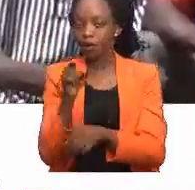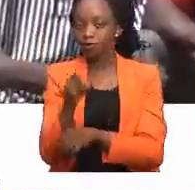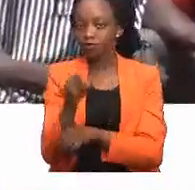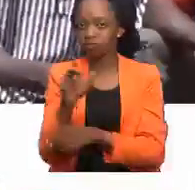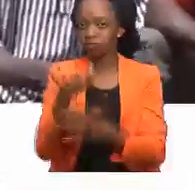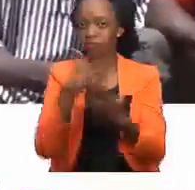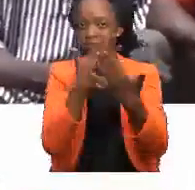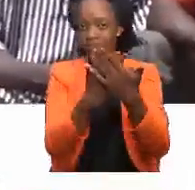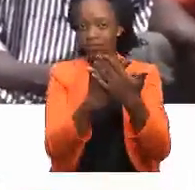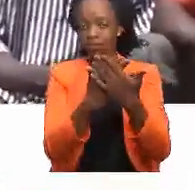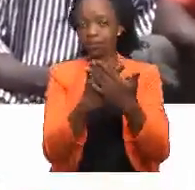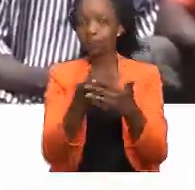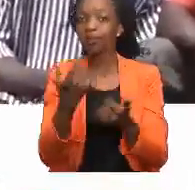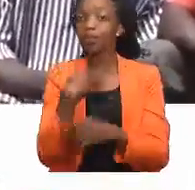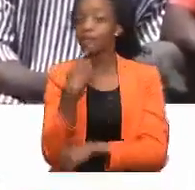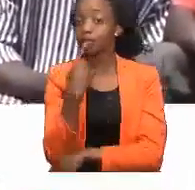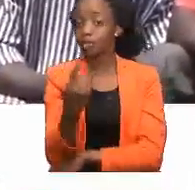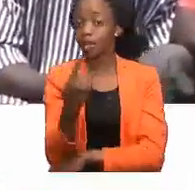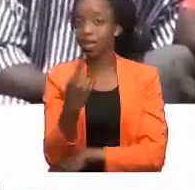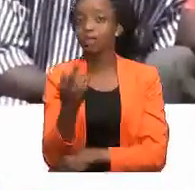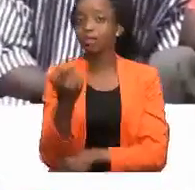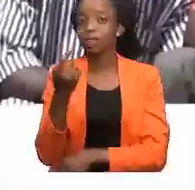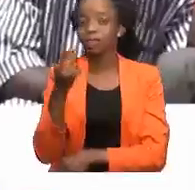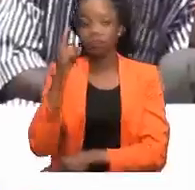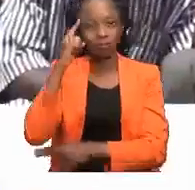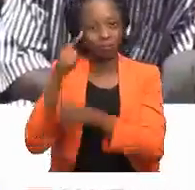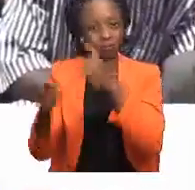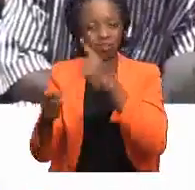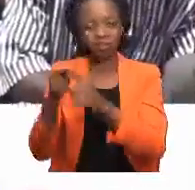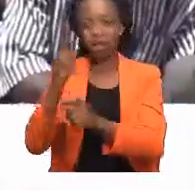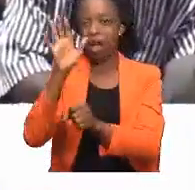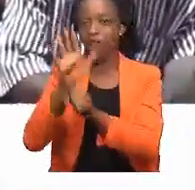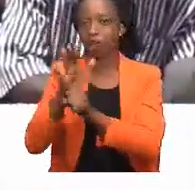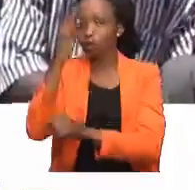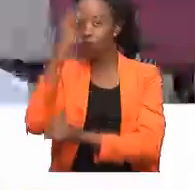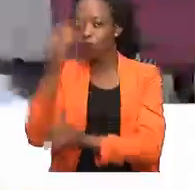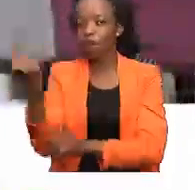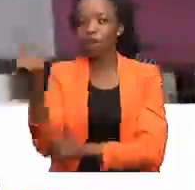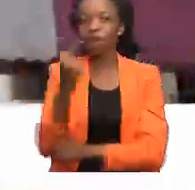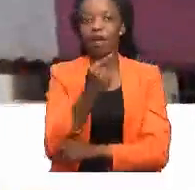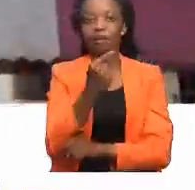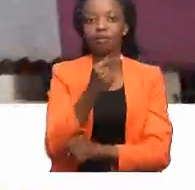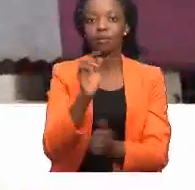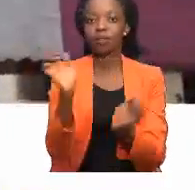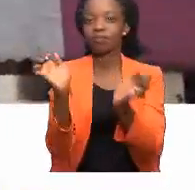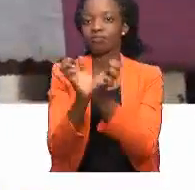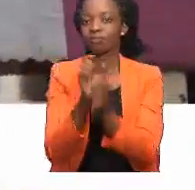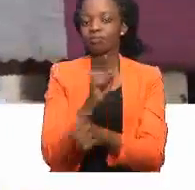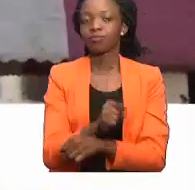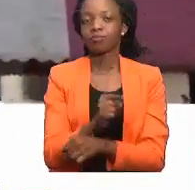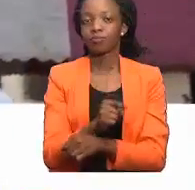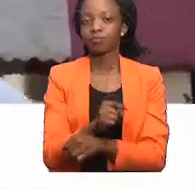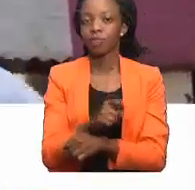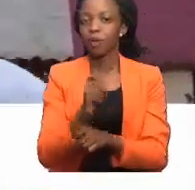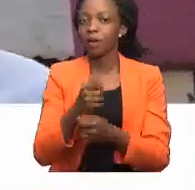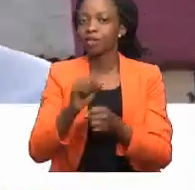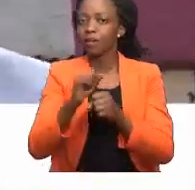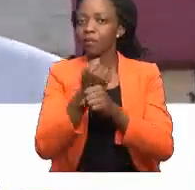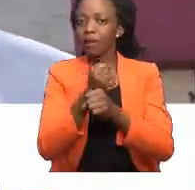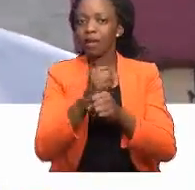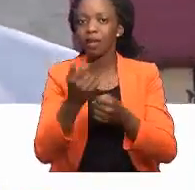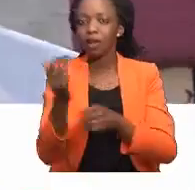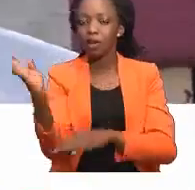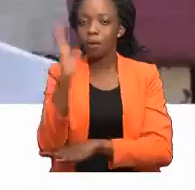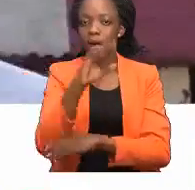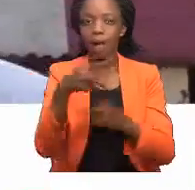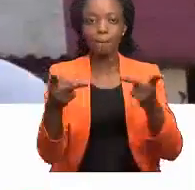huko nje na kutaja kuwa wanajutia kwa yaliyowapeleka gerezani. Tusiwe tukitafutana maneno kuletana hapa